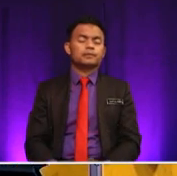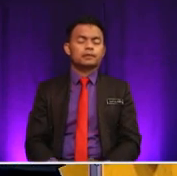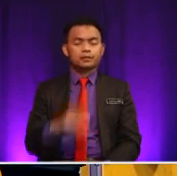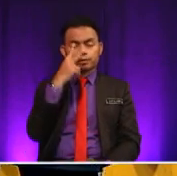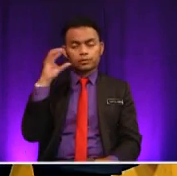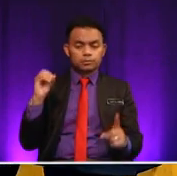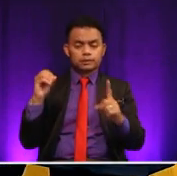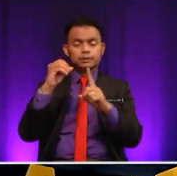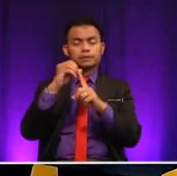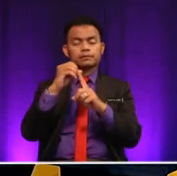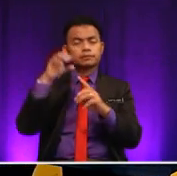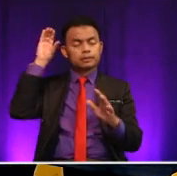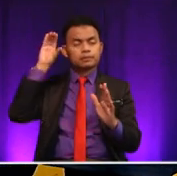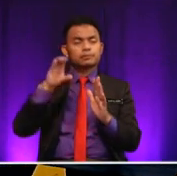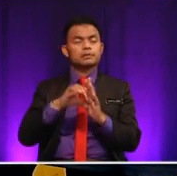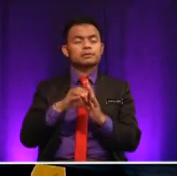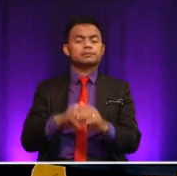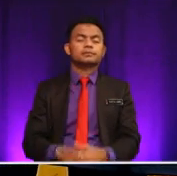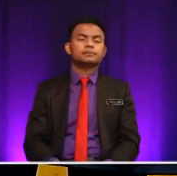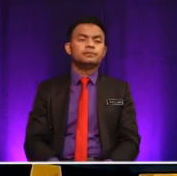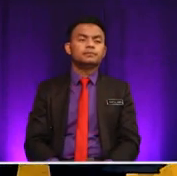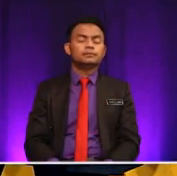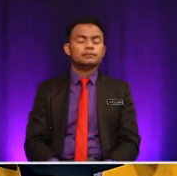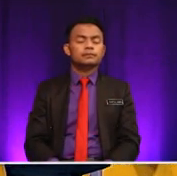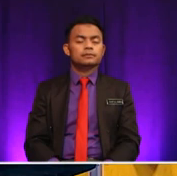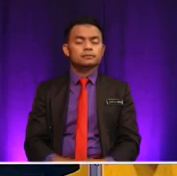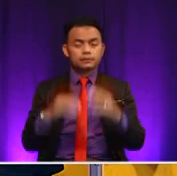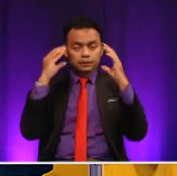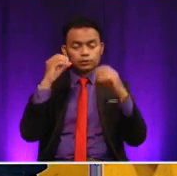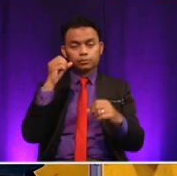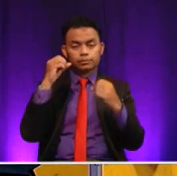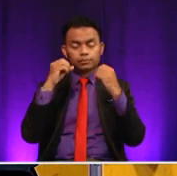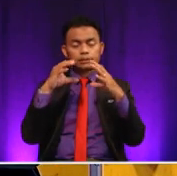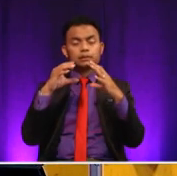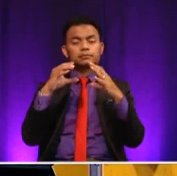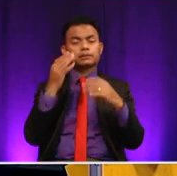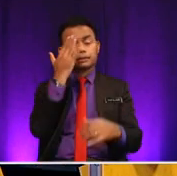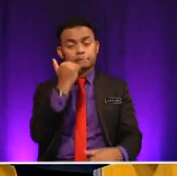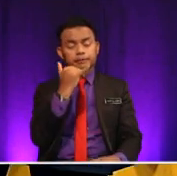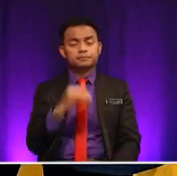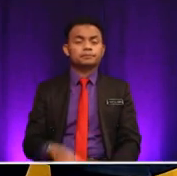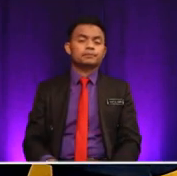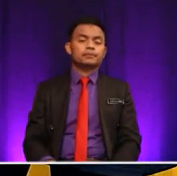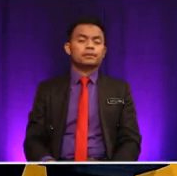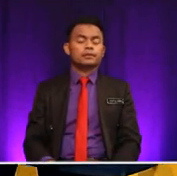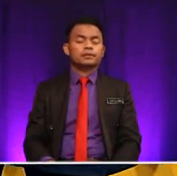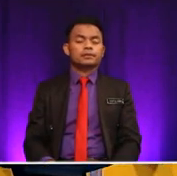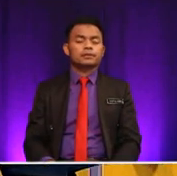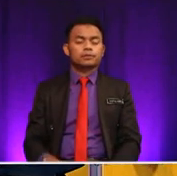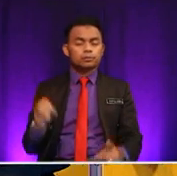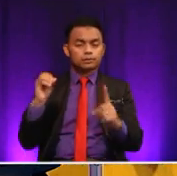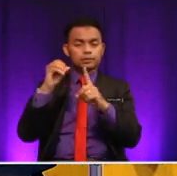gambar aja kalau boleh sebab kita tahu kenapa Oke jadi objektif peralatan provide